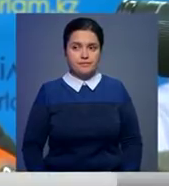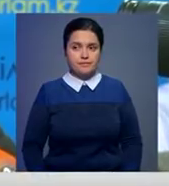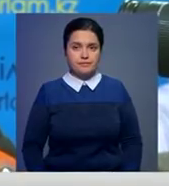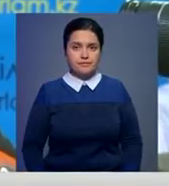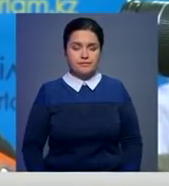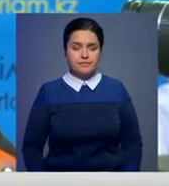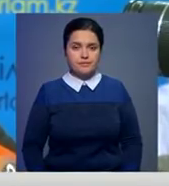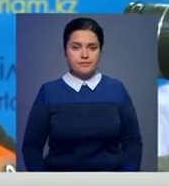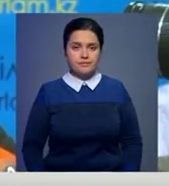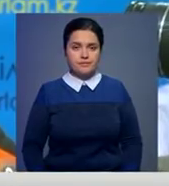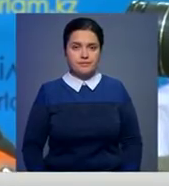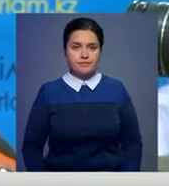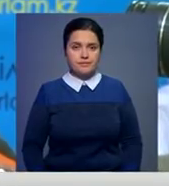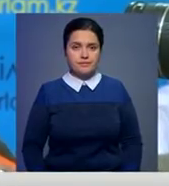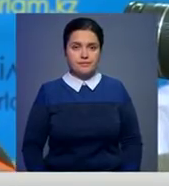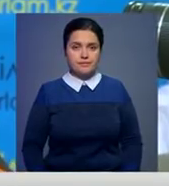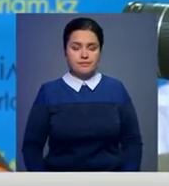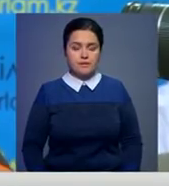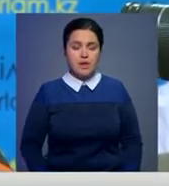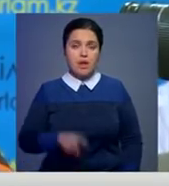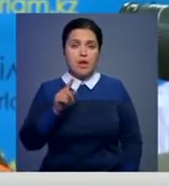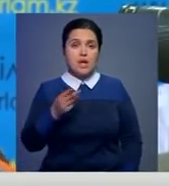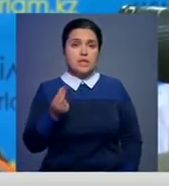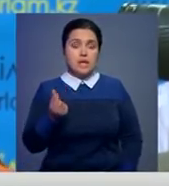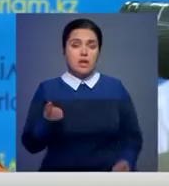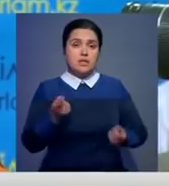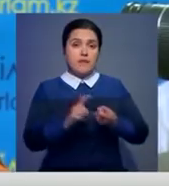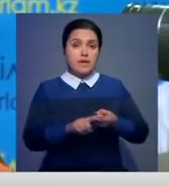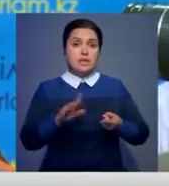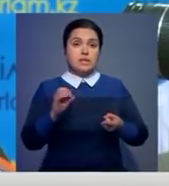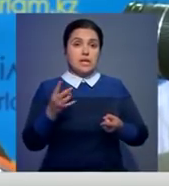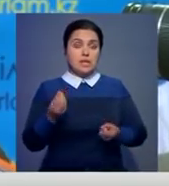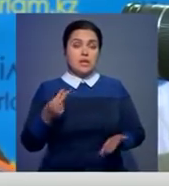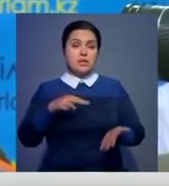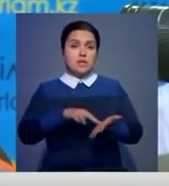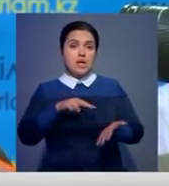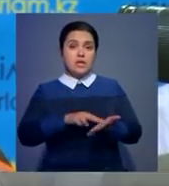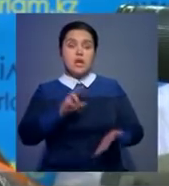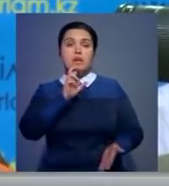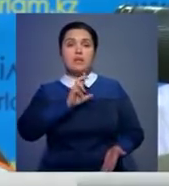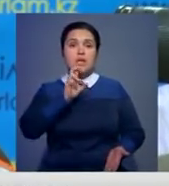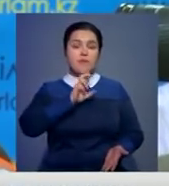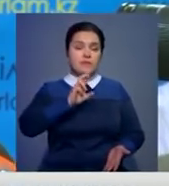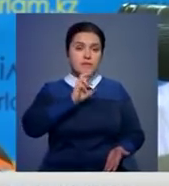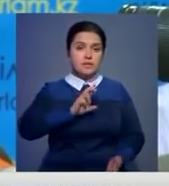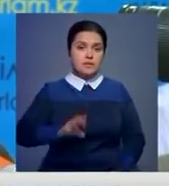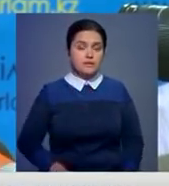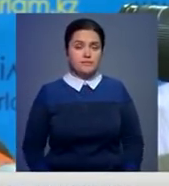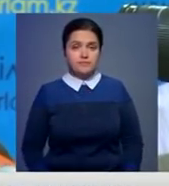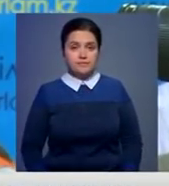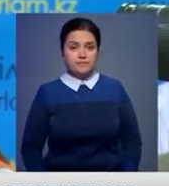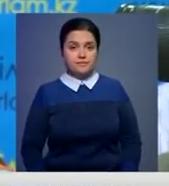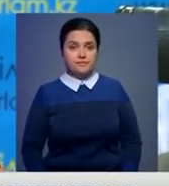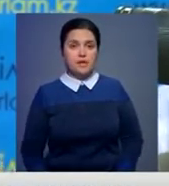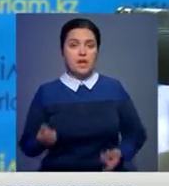рассматривает вопросы с колебаний, связанные с ценами на нефть. Это связано вопрос состояния платежного баланса с нашими